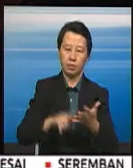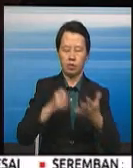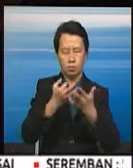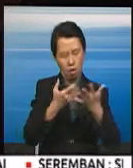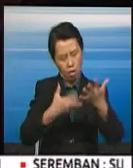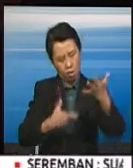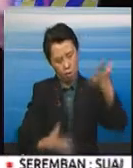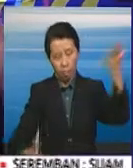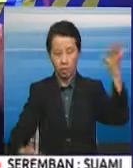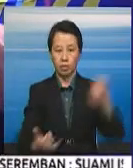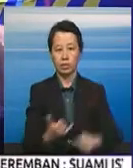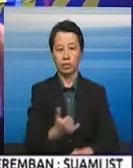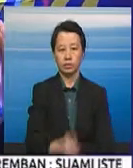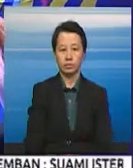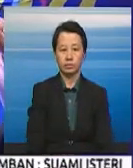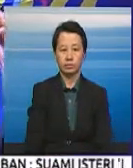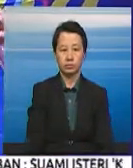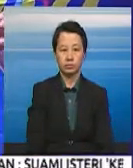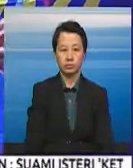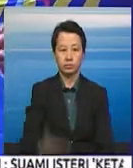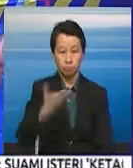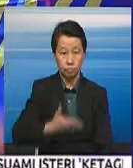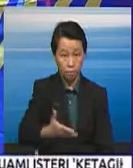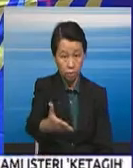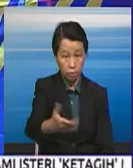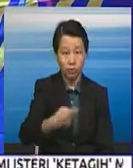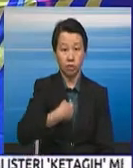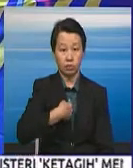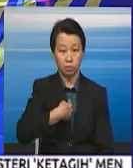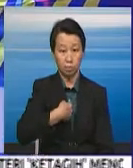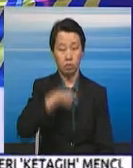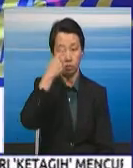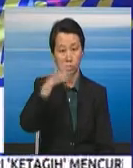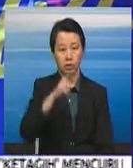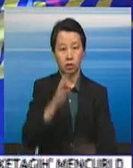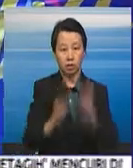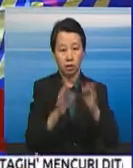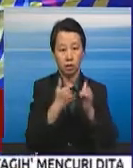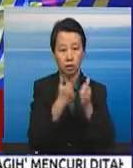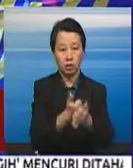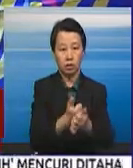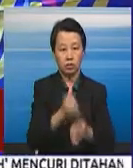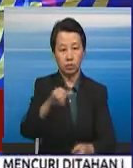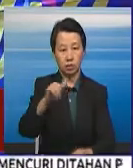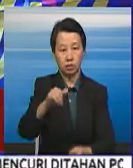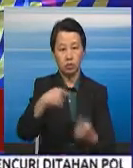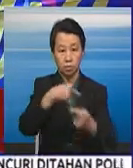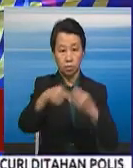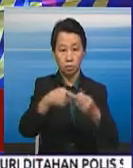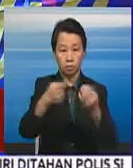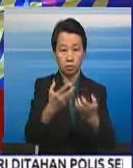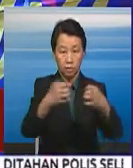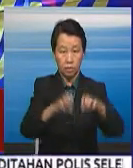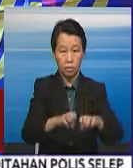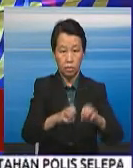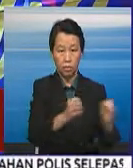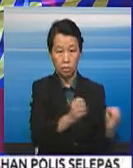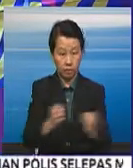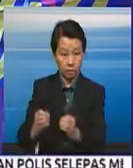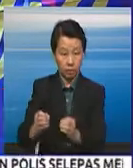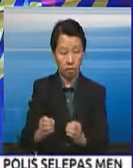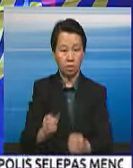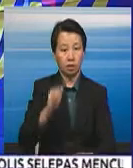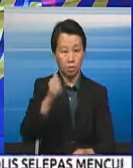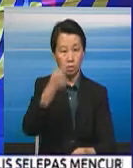ramai lagi. Afro inviting me untuk kalau ikutkan, yalah, this is about the event organisation. Okay,